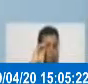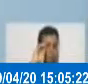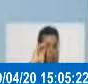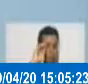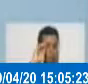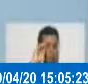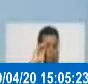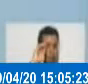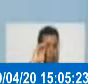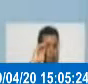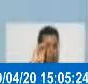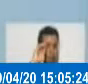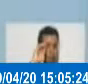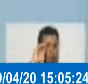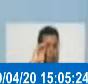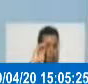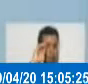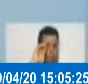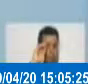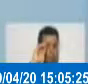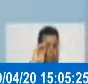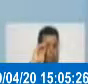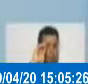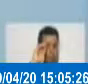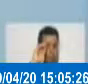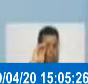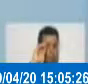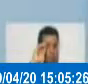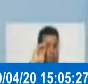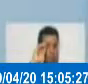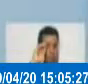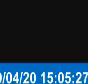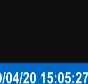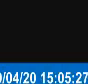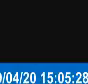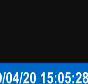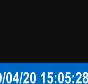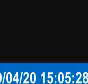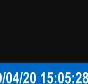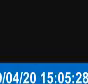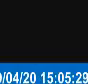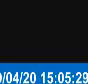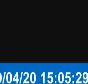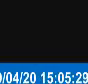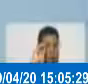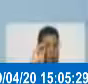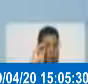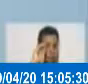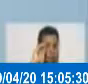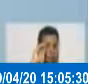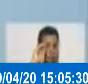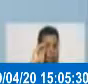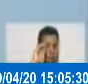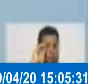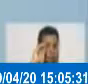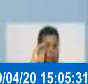36,16,691 জনকে হটলাইনের মাধ্যমে স্বাস্থ্য পরামর্শ দিয়েছি। আমাদের এই স্বাস্থ্য পরামর্শ দেওয়ার জন্য প্রতিনিয়ত আমরা চিকিৎসকদের প্রশিক্ষণ দিয়ে